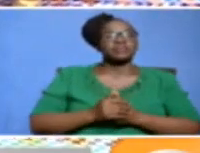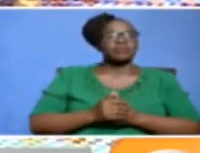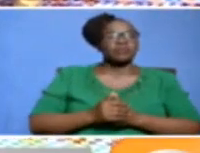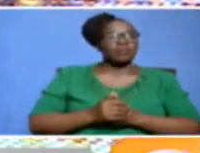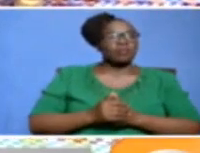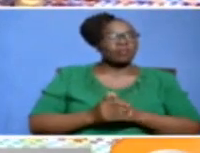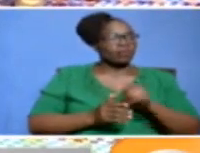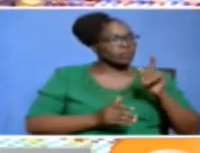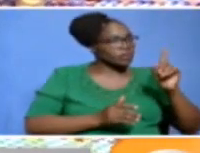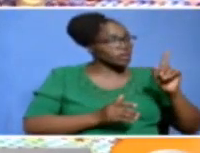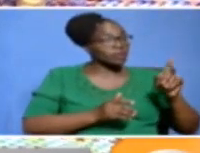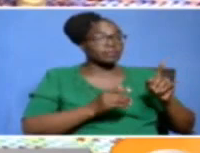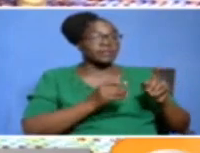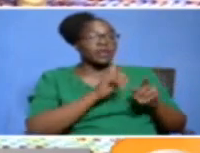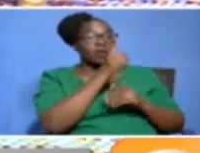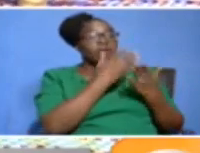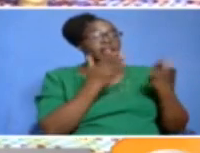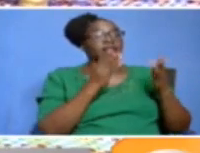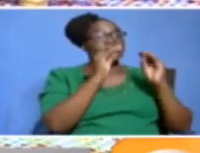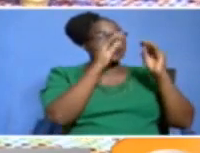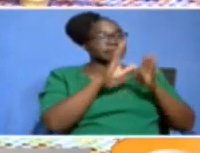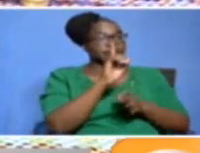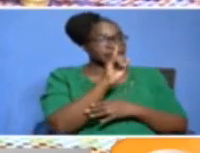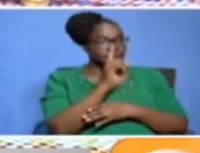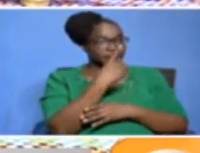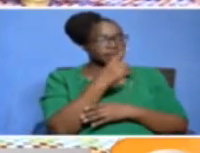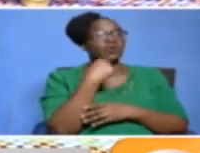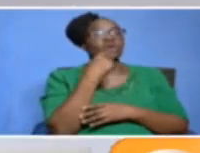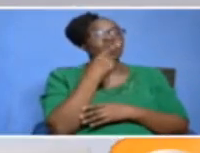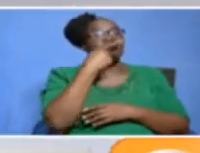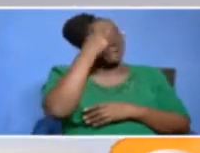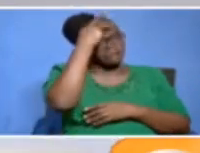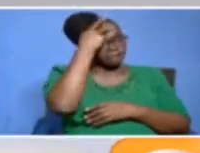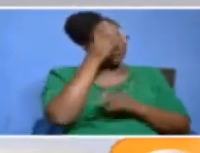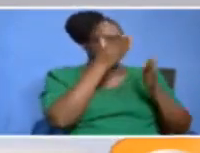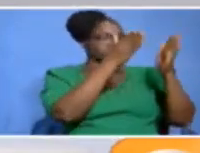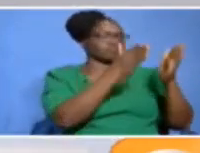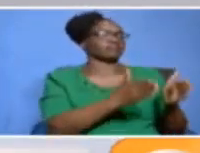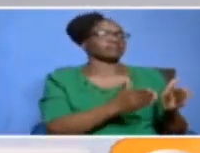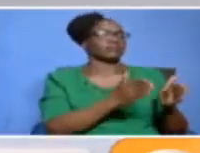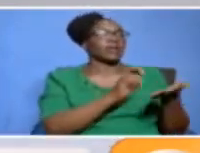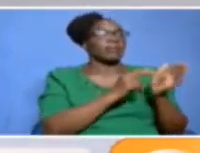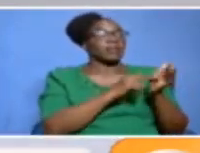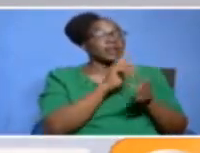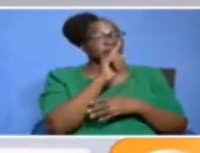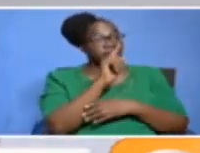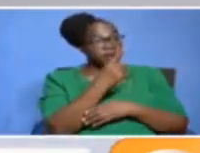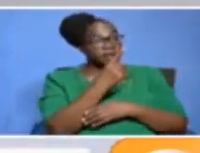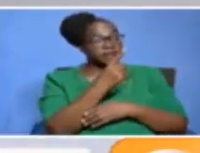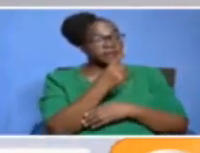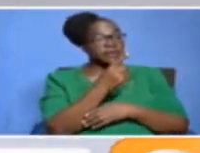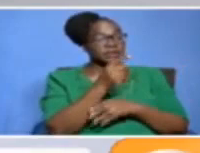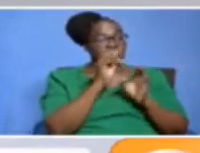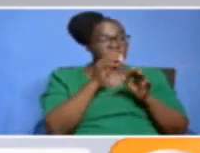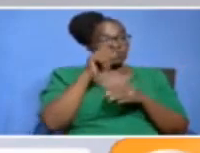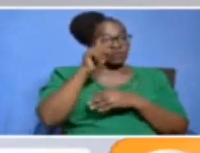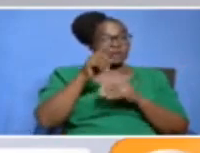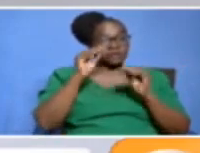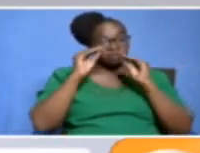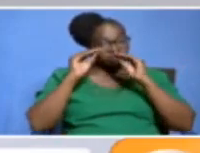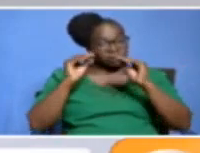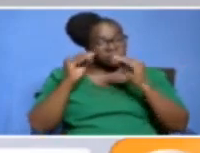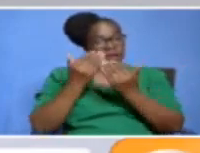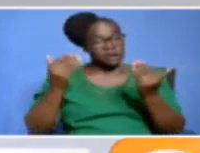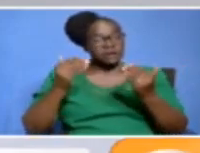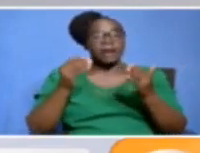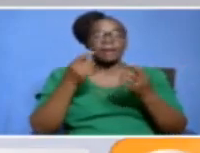kitu ambacho kiko wazi tu moja kwa moja. Mwalimu wa kwanza kwa mtoto ni mzazi. Kwa hivyo kando na kuwa tukodishe watu wakafundishwe elimu ya kufundisha watoto, lakini naamini mimi